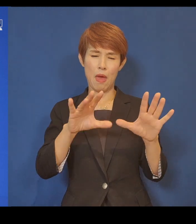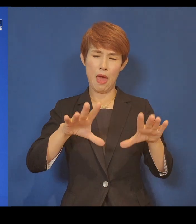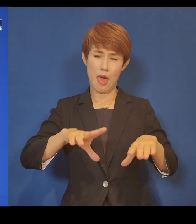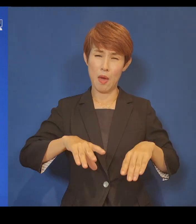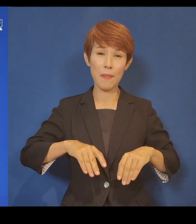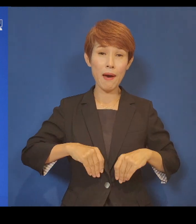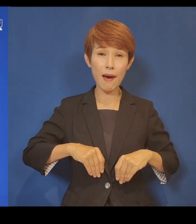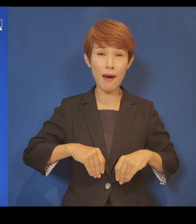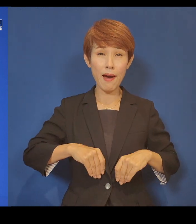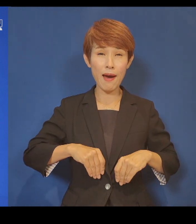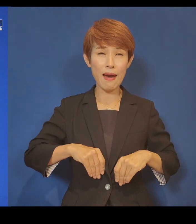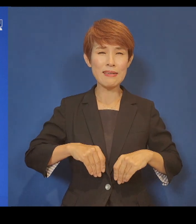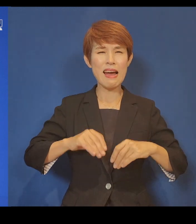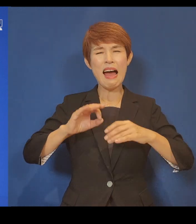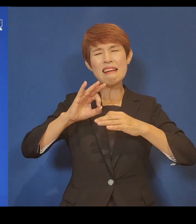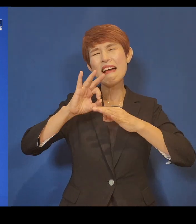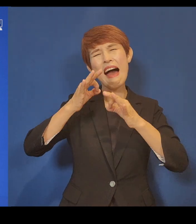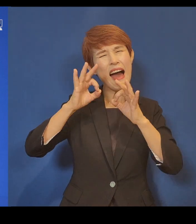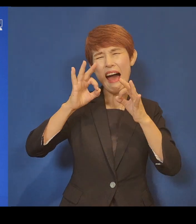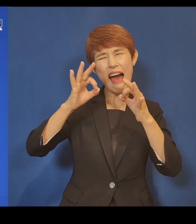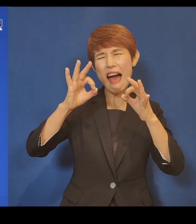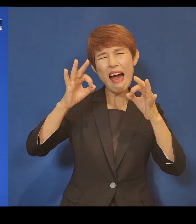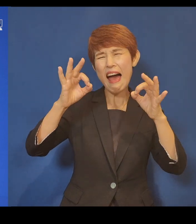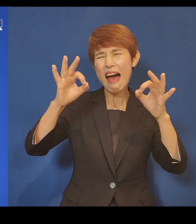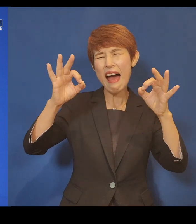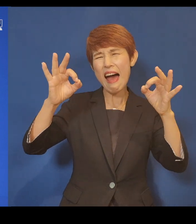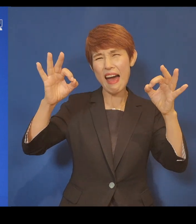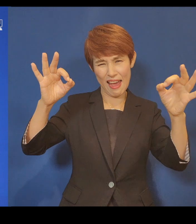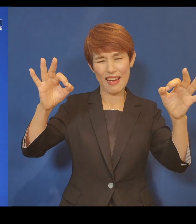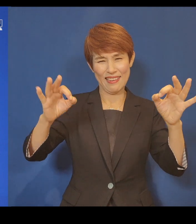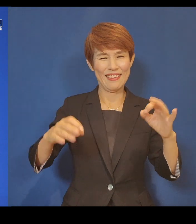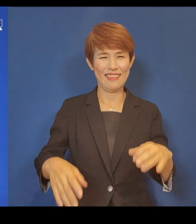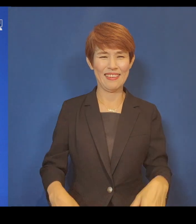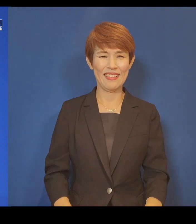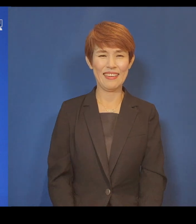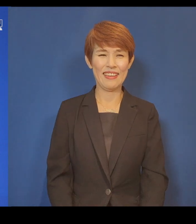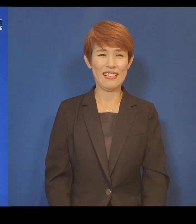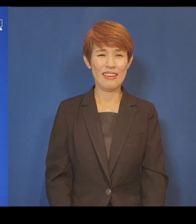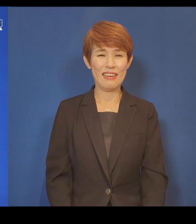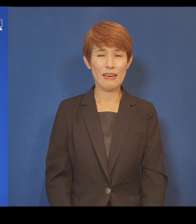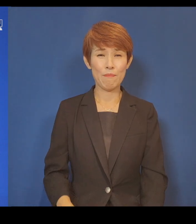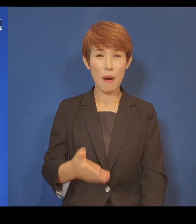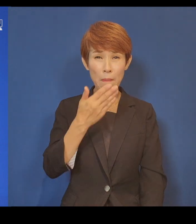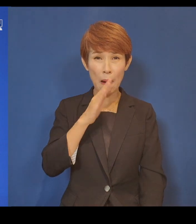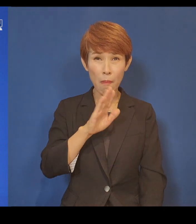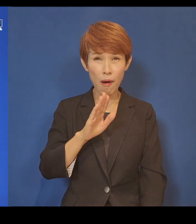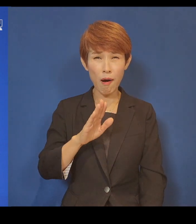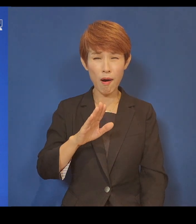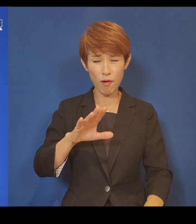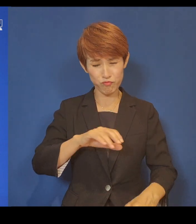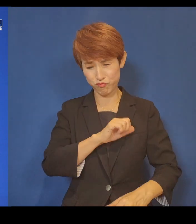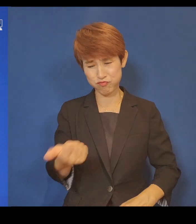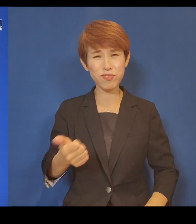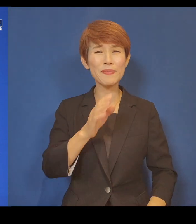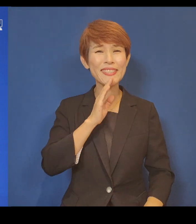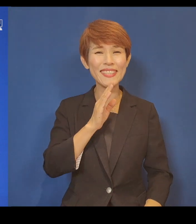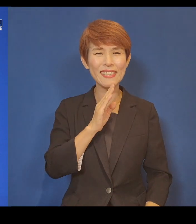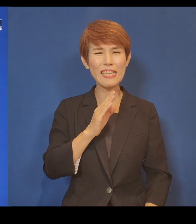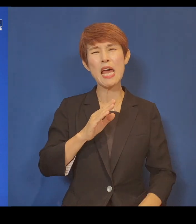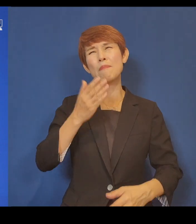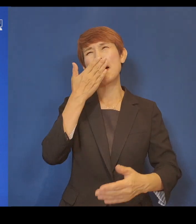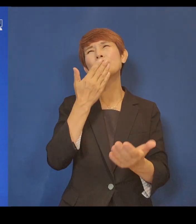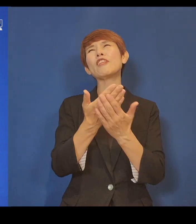정말 죽기 살기로 울어요. 그렇죠. 밥 안 먹으면 죽는데 밥 달라고 죽기